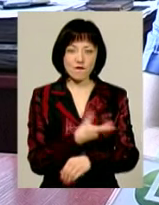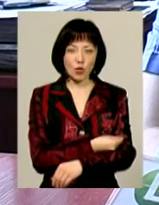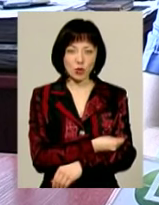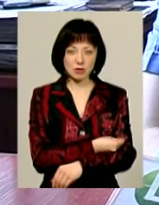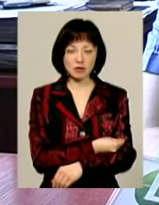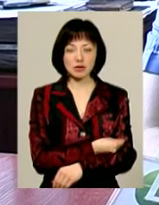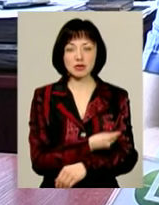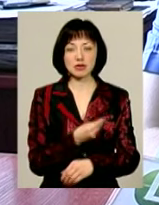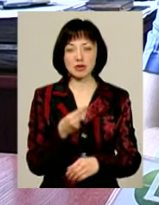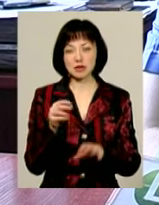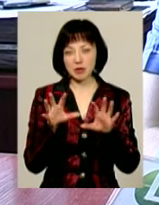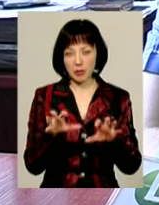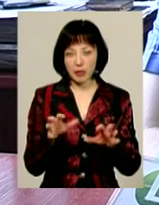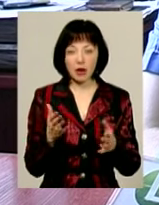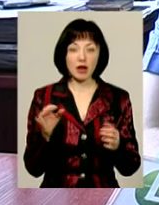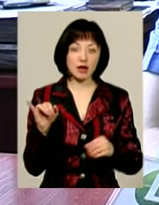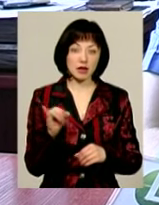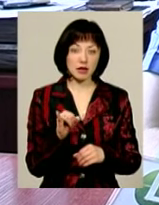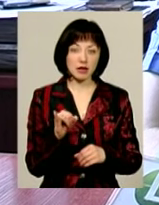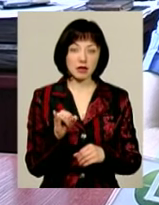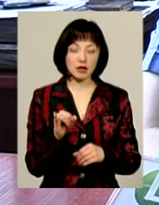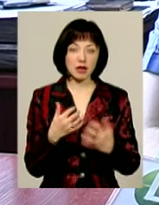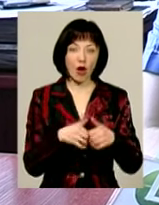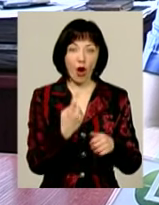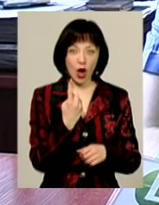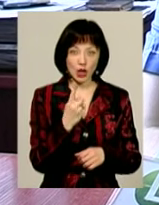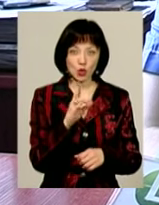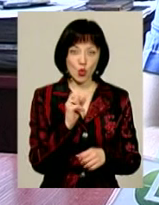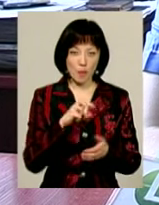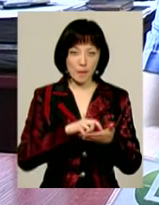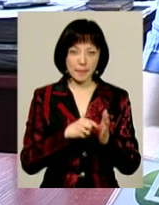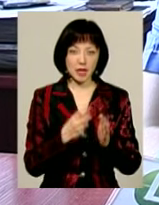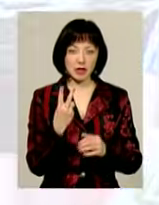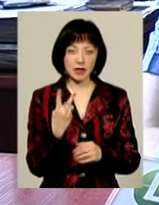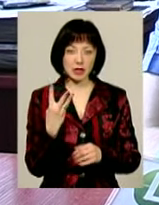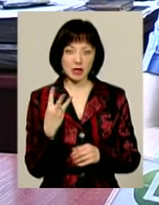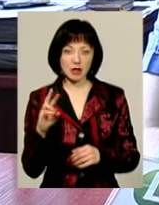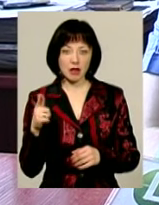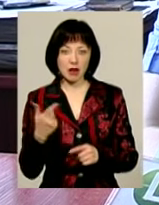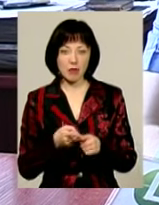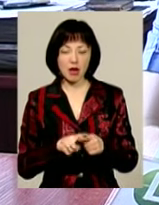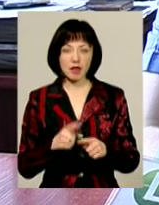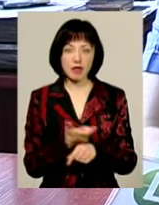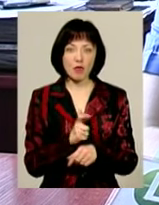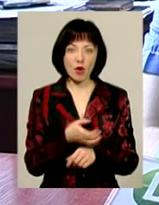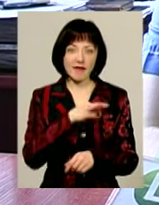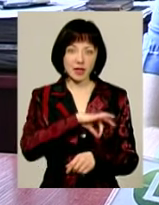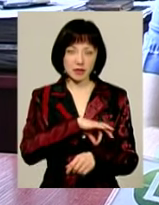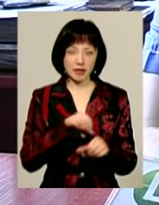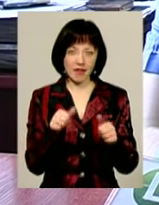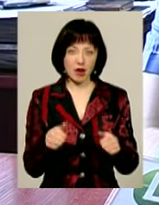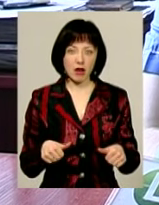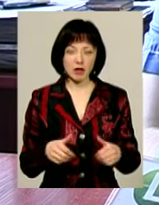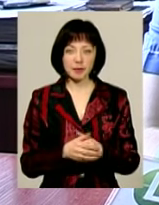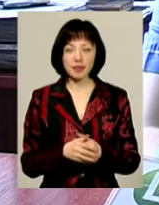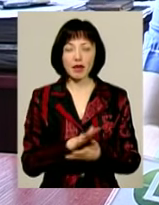или внутримышечно, значит, из расчета 1 кубик на 2-3 килограмма. Это наиболее эффективный вариант.